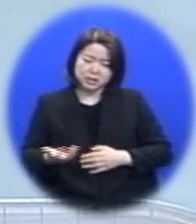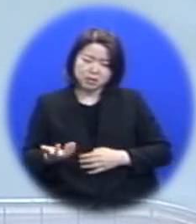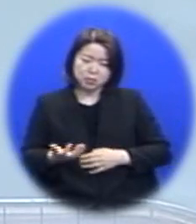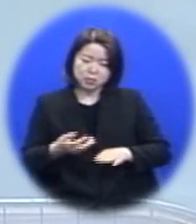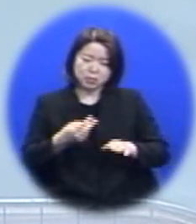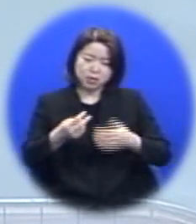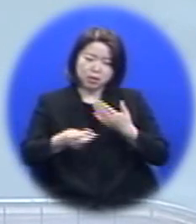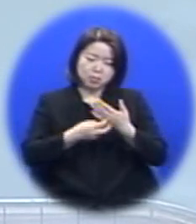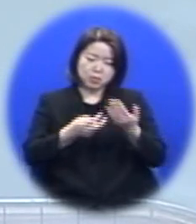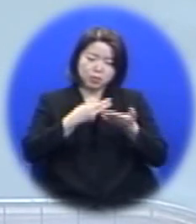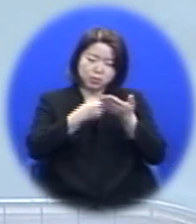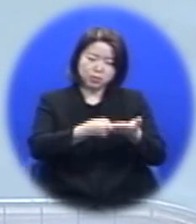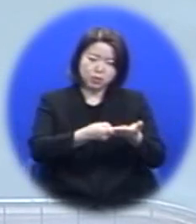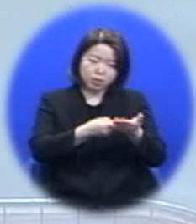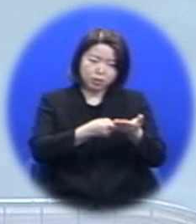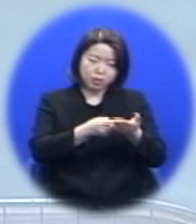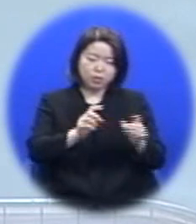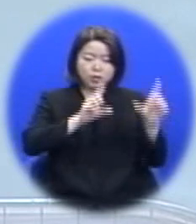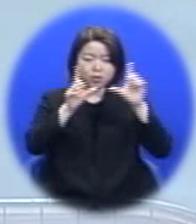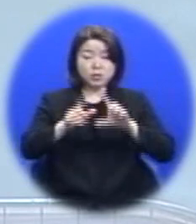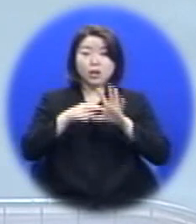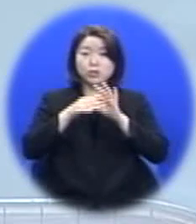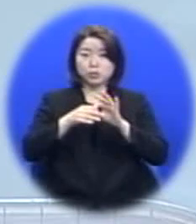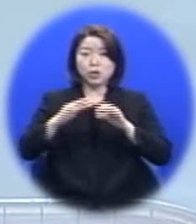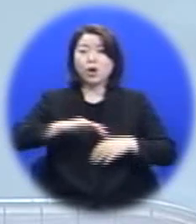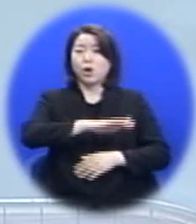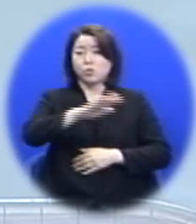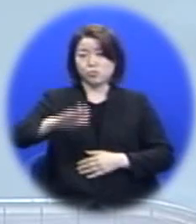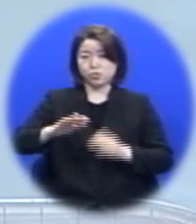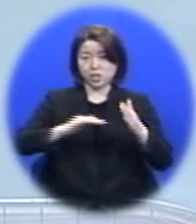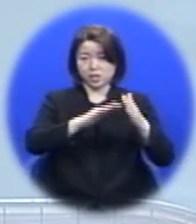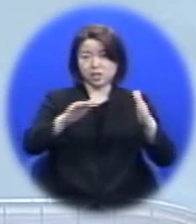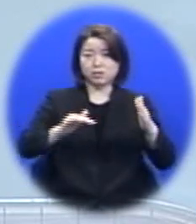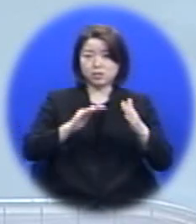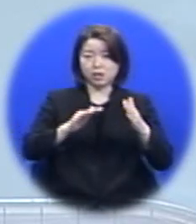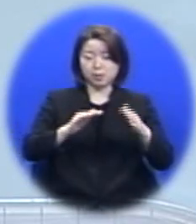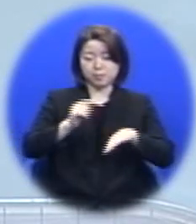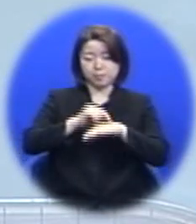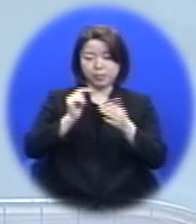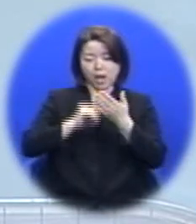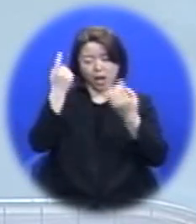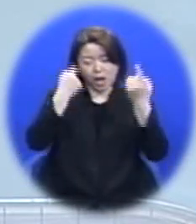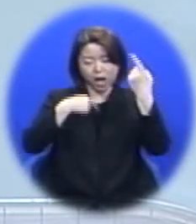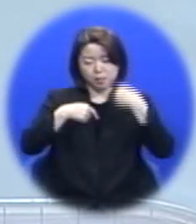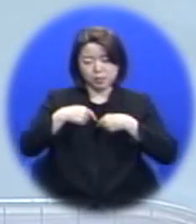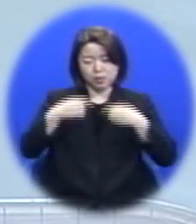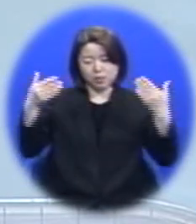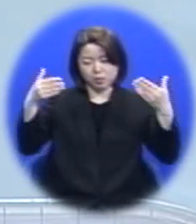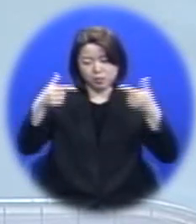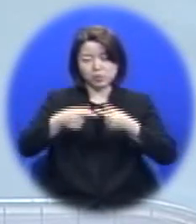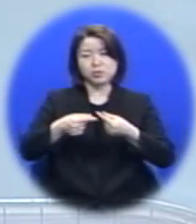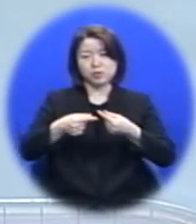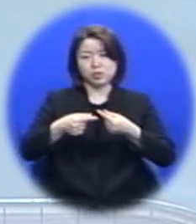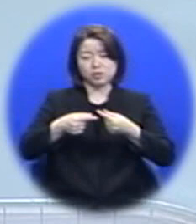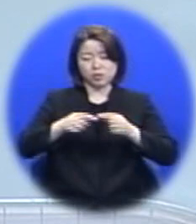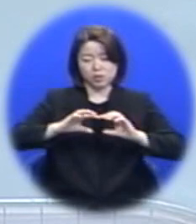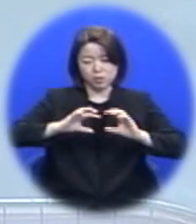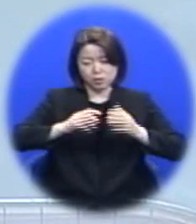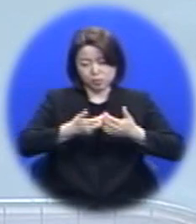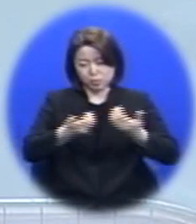통하여 저희 가정에 마음의 상처를 치료하셨어요. 돌아가시고 난 다음에 깨달았어요.